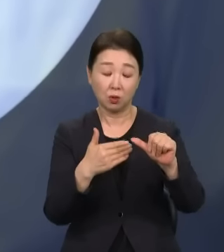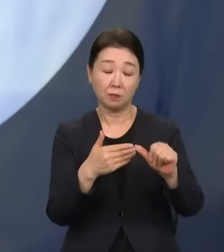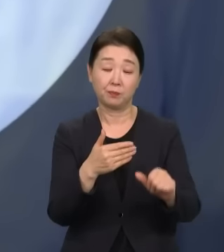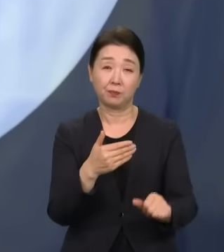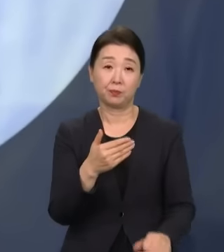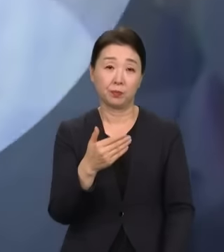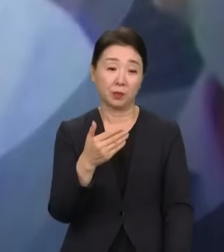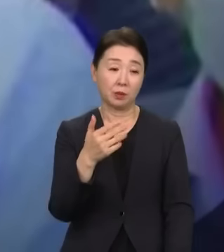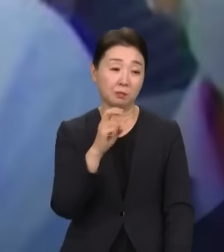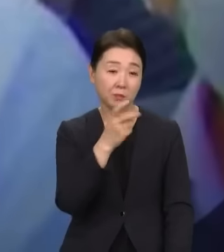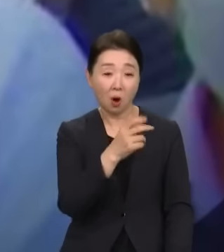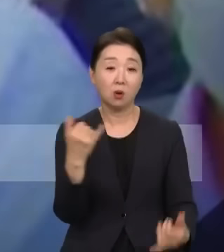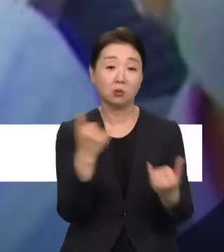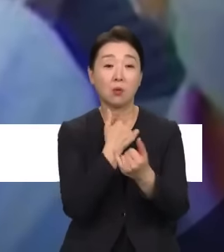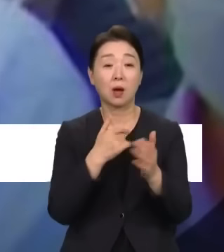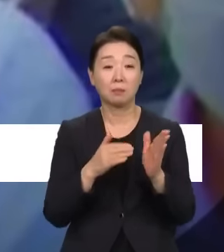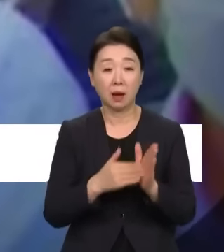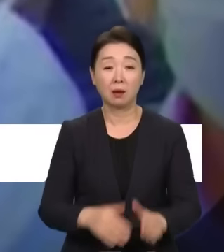통화입니다.